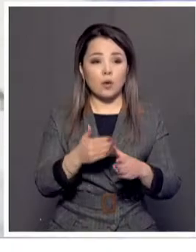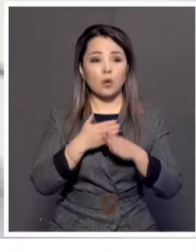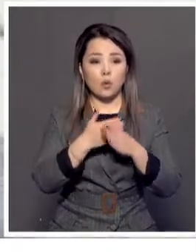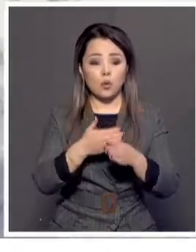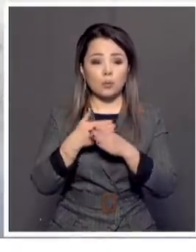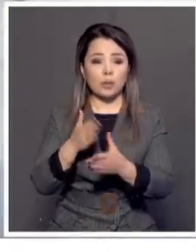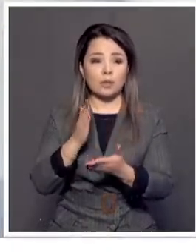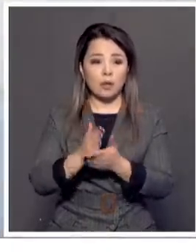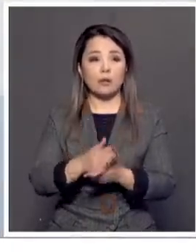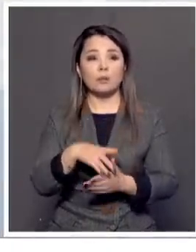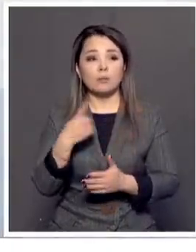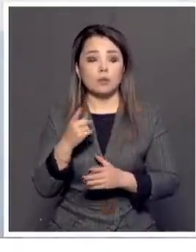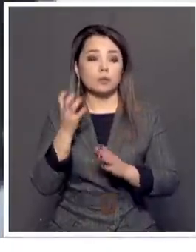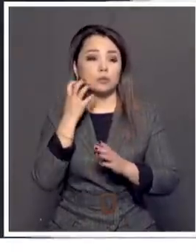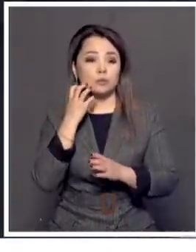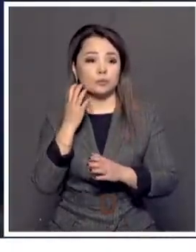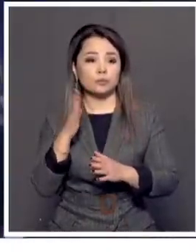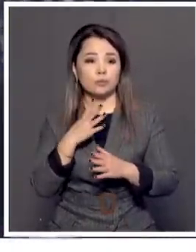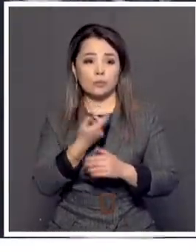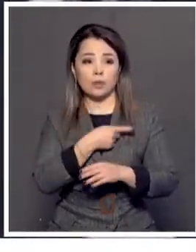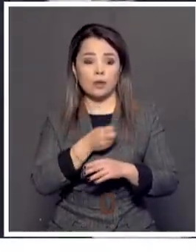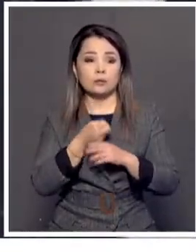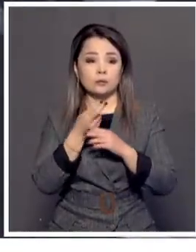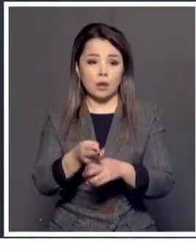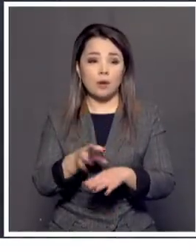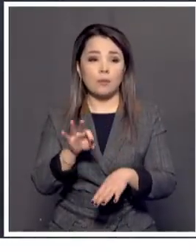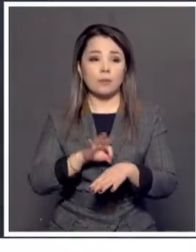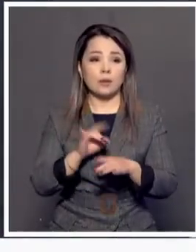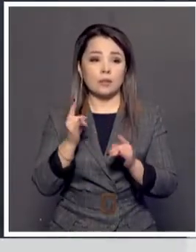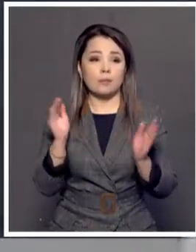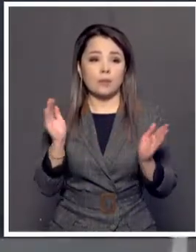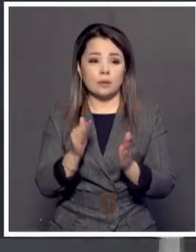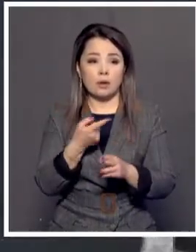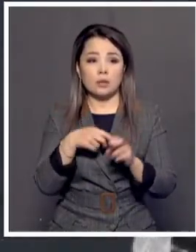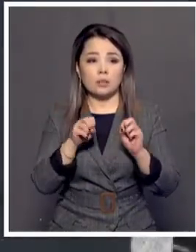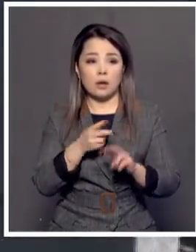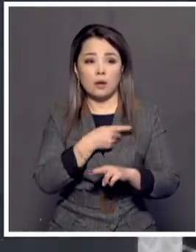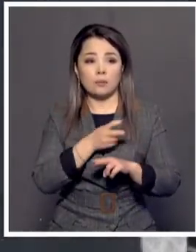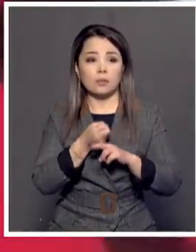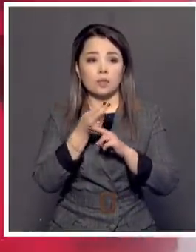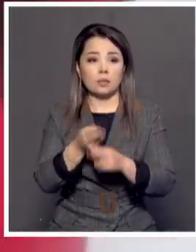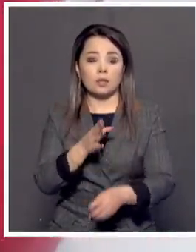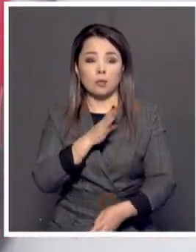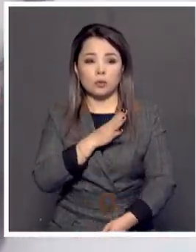келді. Бір жүкті әйел перзентханаға және сырқат бала ауруханаға арнайы көлікпен жеткізілді.